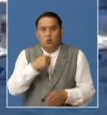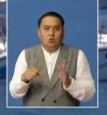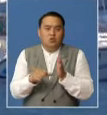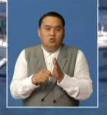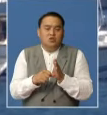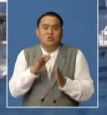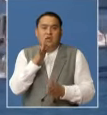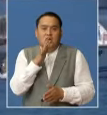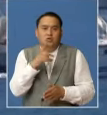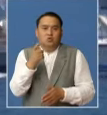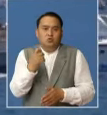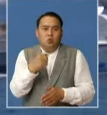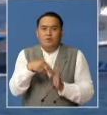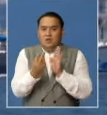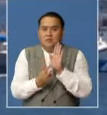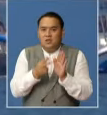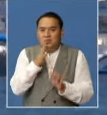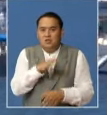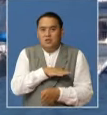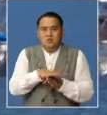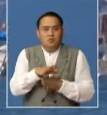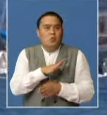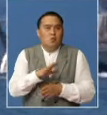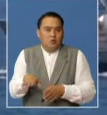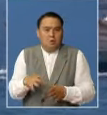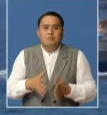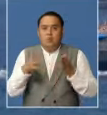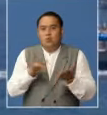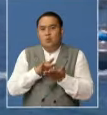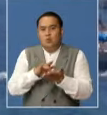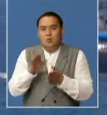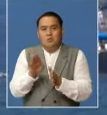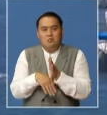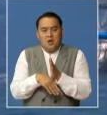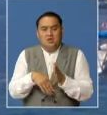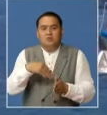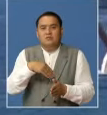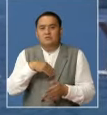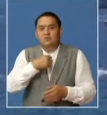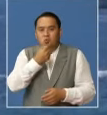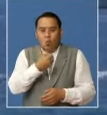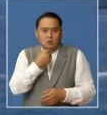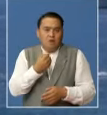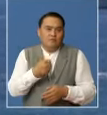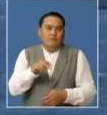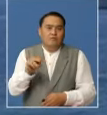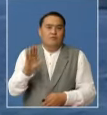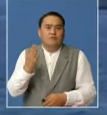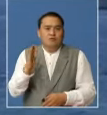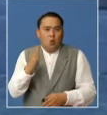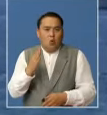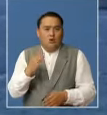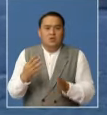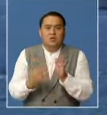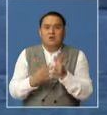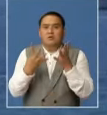а также около сотни несовершеннолетних, большинство из которых путешествует без сопровождения взрослых. Во вторник, также после